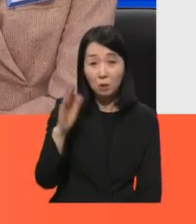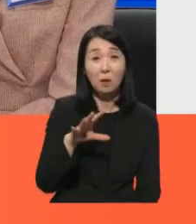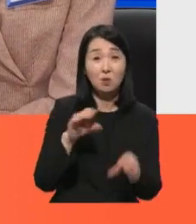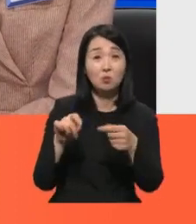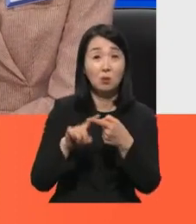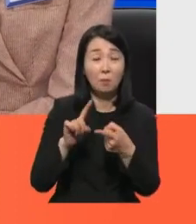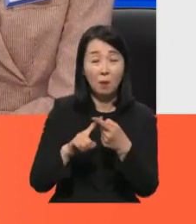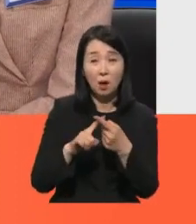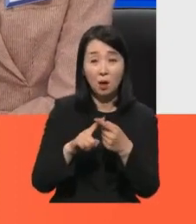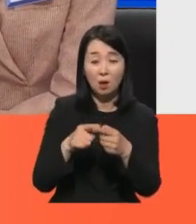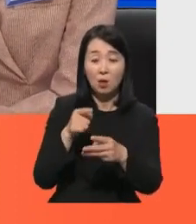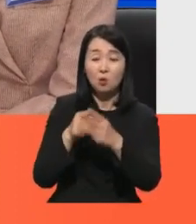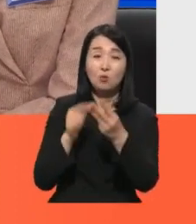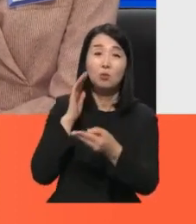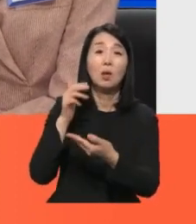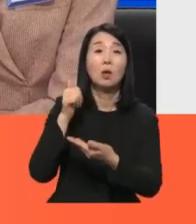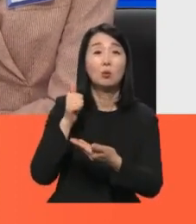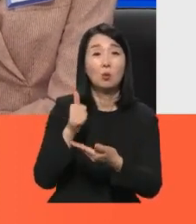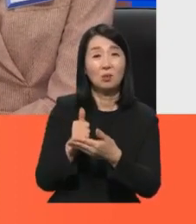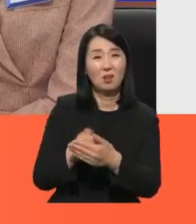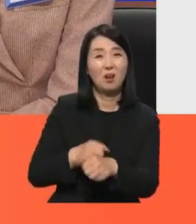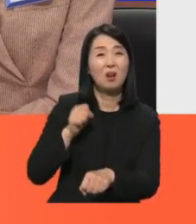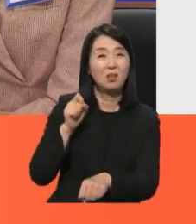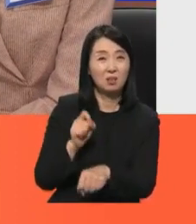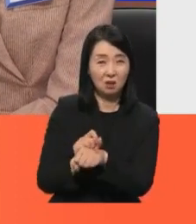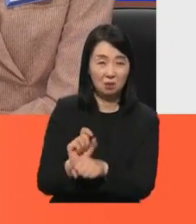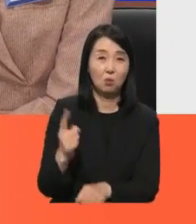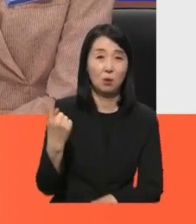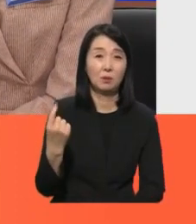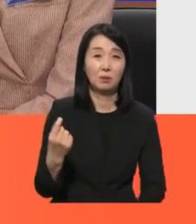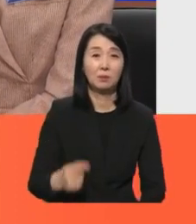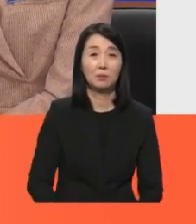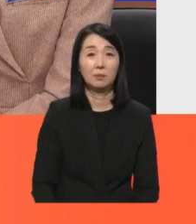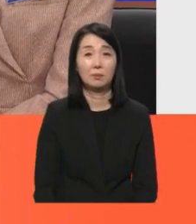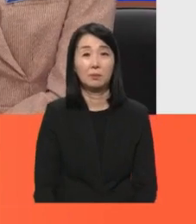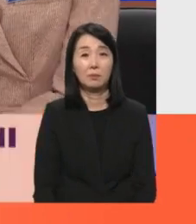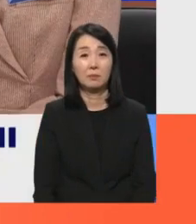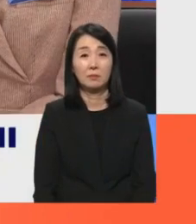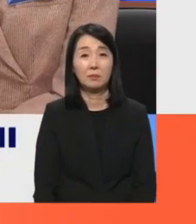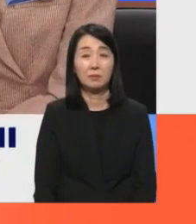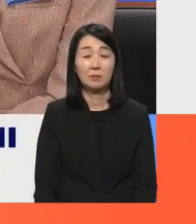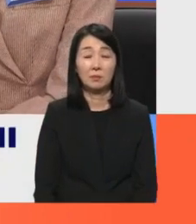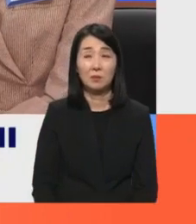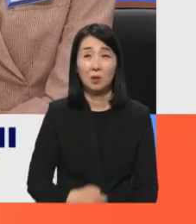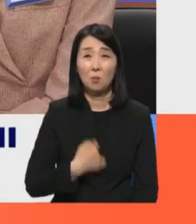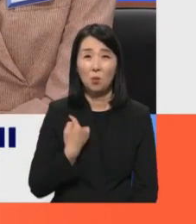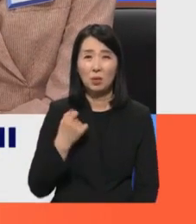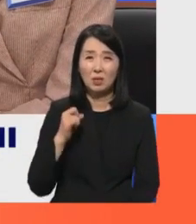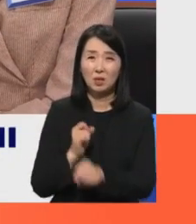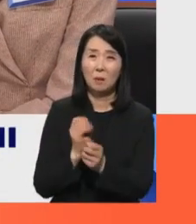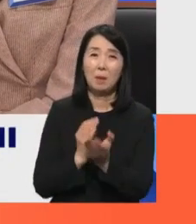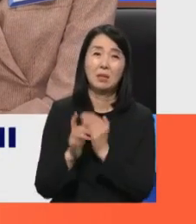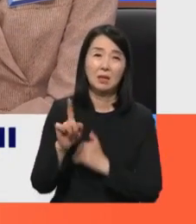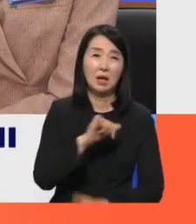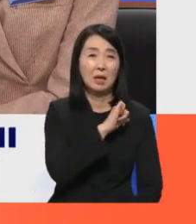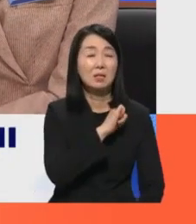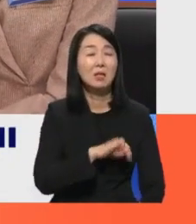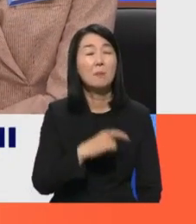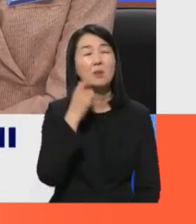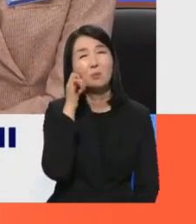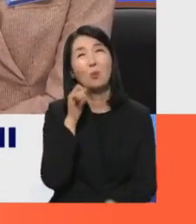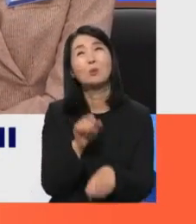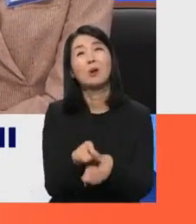중단은 윤석열 대통령의 성격이 원인이 아닌가 생각한다고 말했습니다 본인 성격에 맞지 않은 건 참지